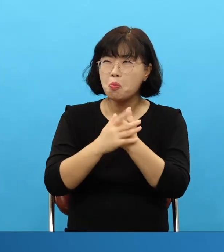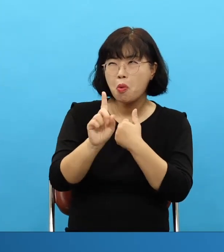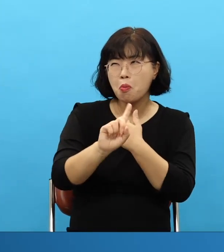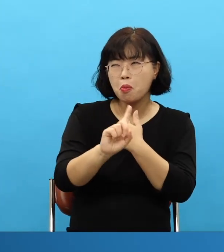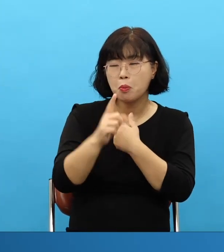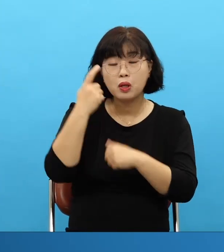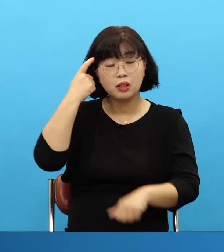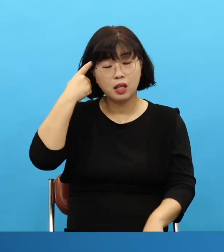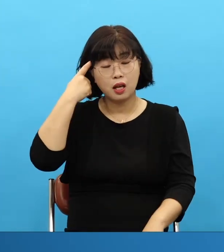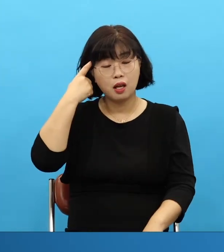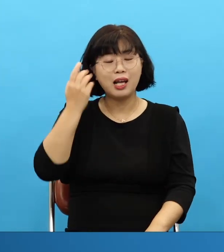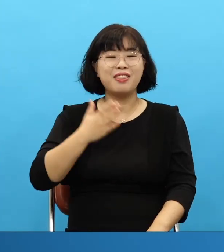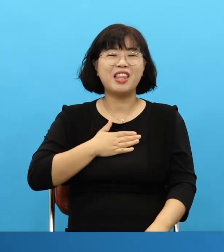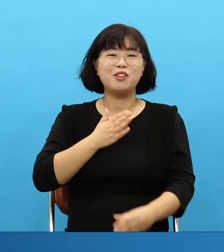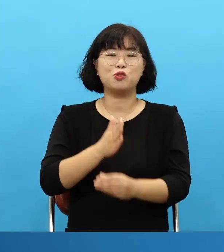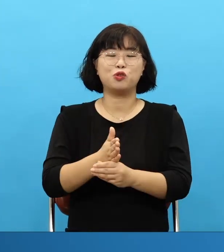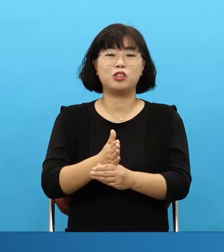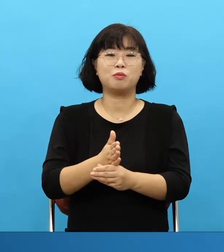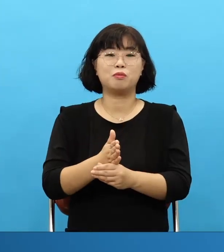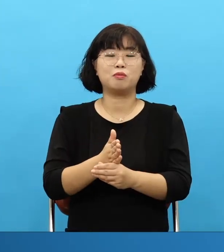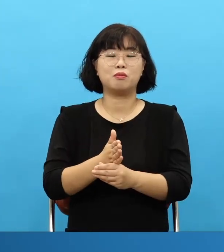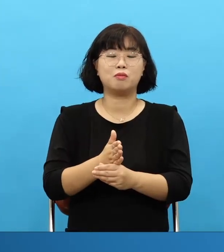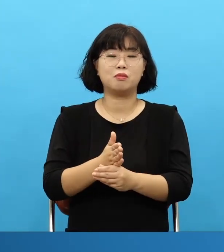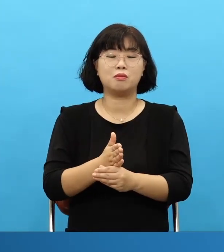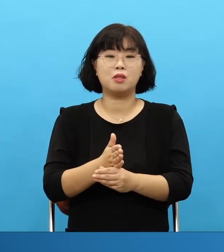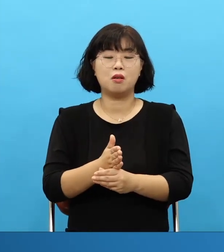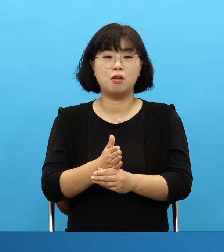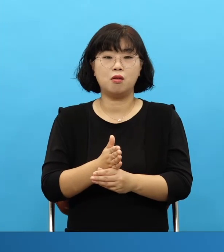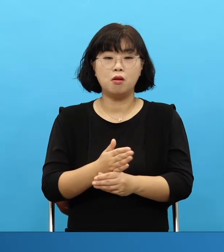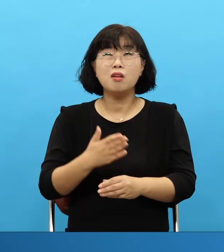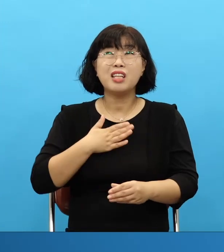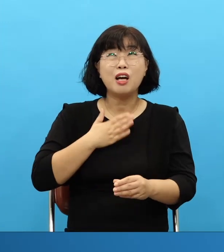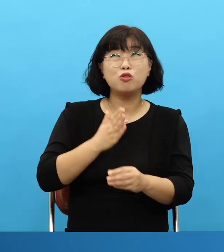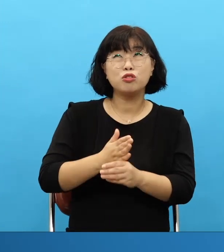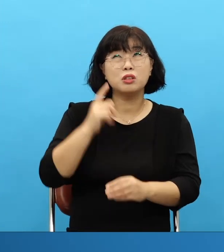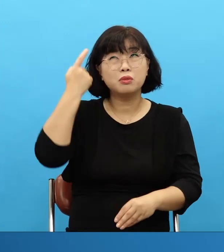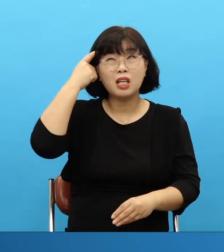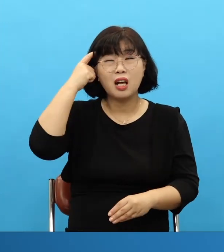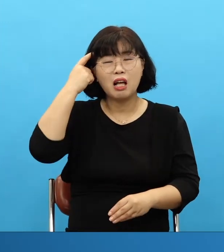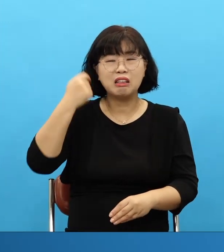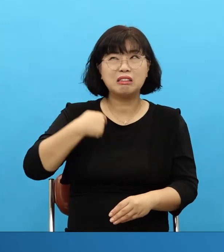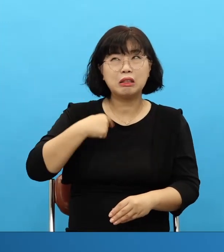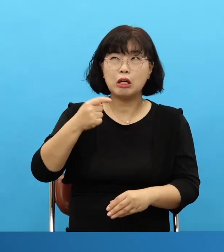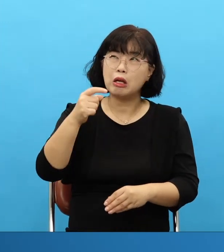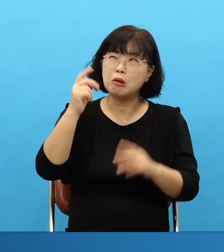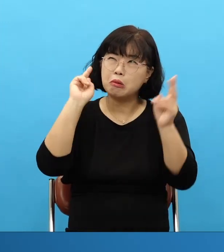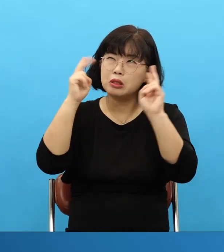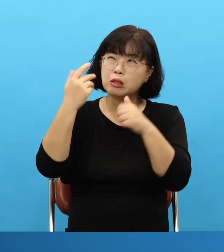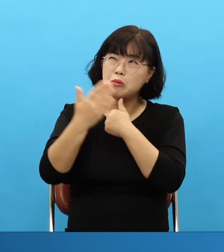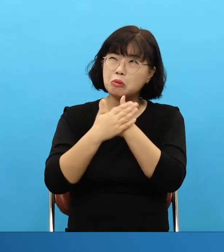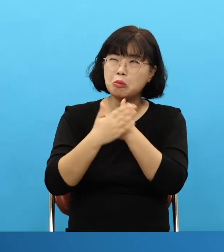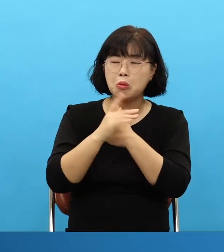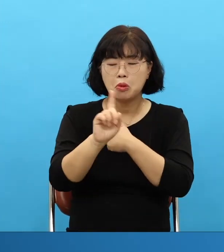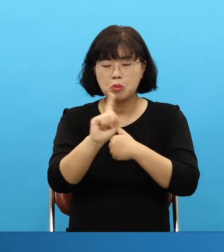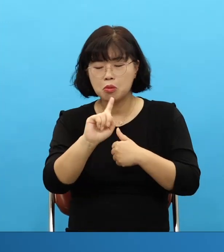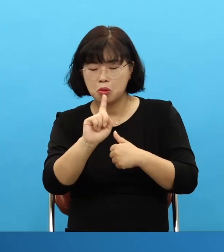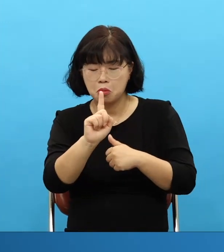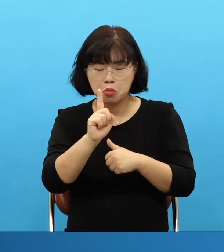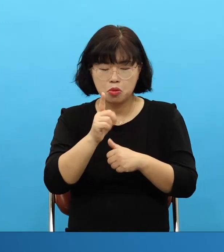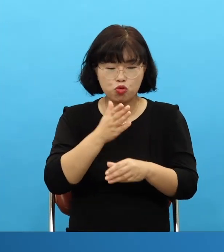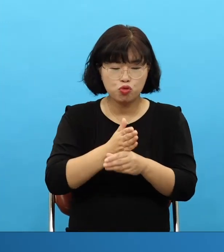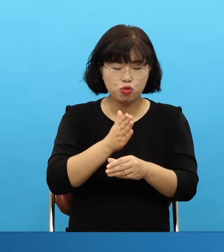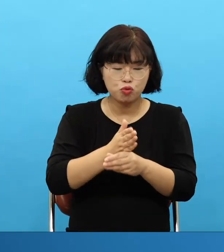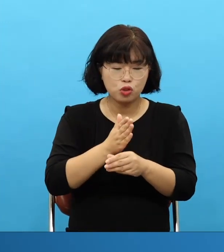to me. 사실은 그건 손해입니다. 그 사람은 회사에 필요 없는 사람이거든요. But that's actually a loss onto you because that means that you are not very needed in your